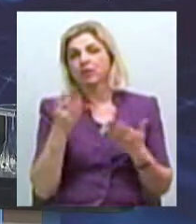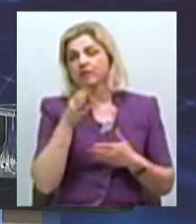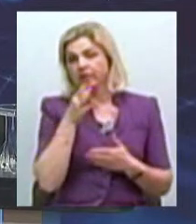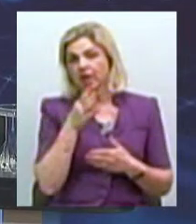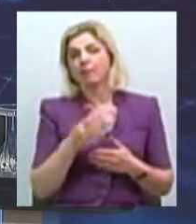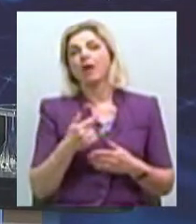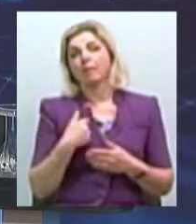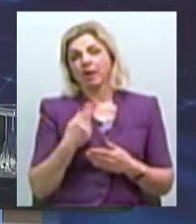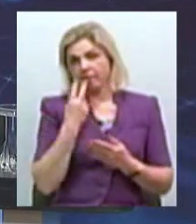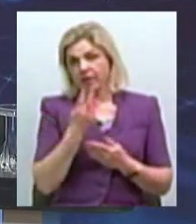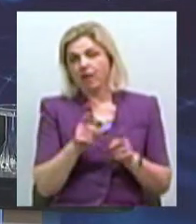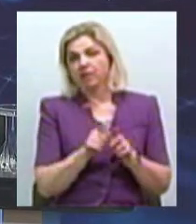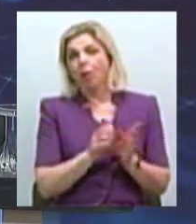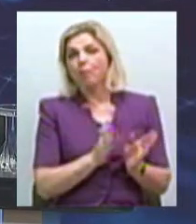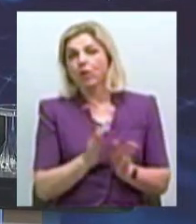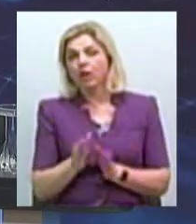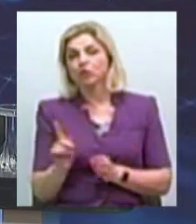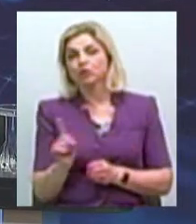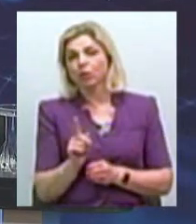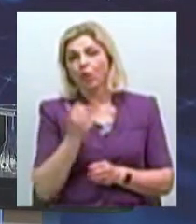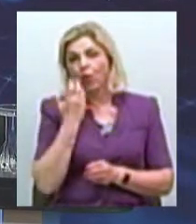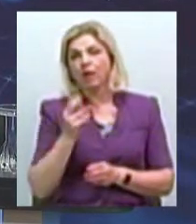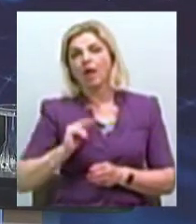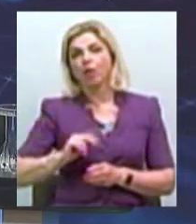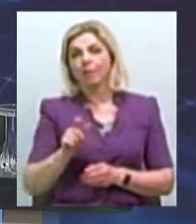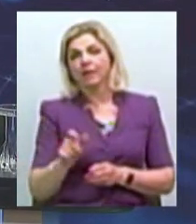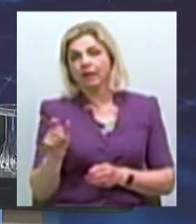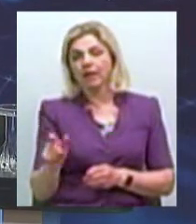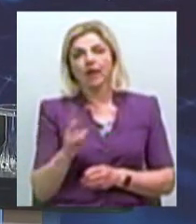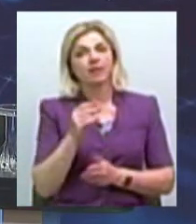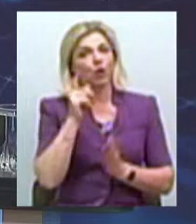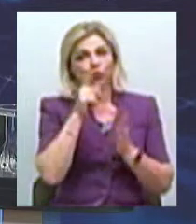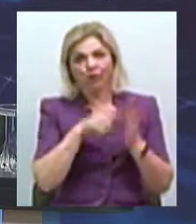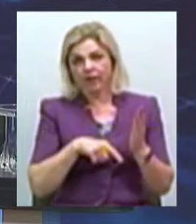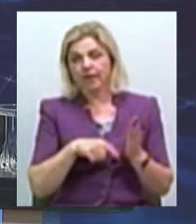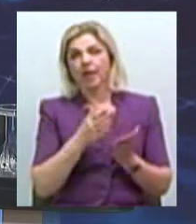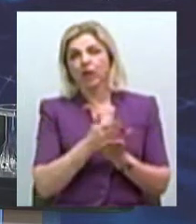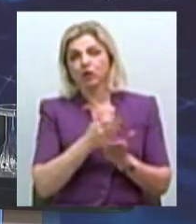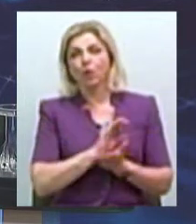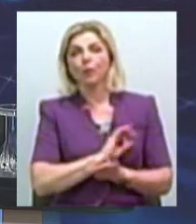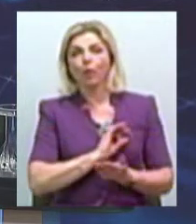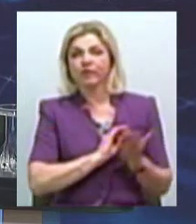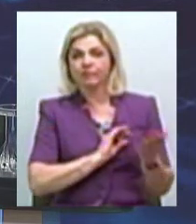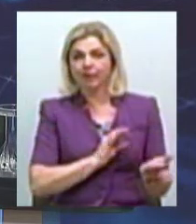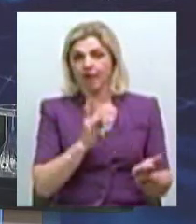ми спостерігаємо тенденцію, коли робітники, не довіряючи існуючій профспілці на